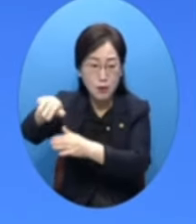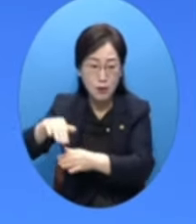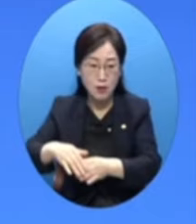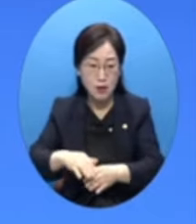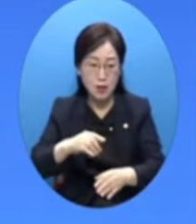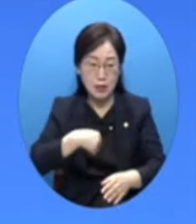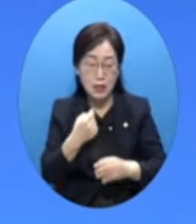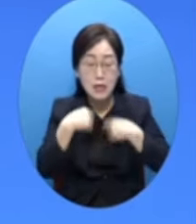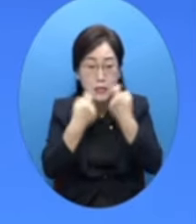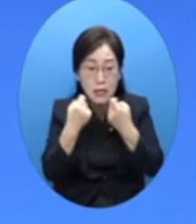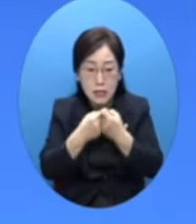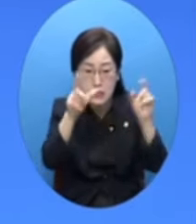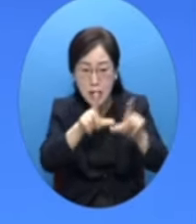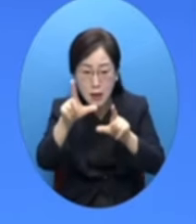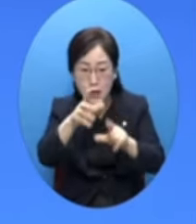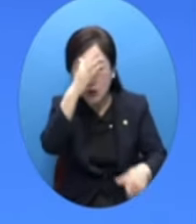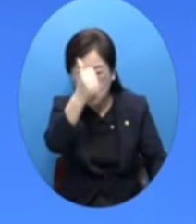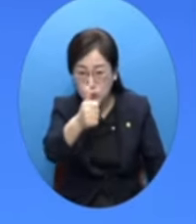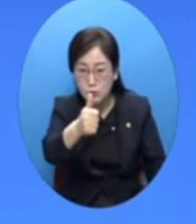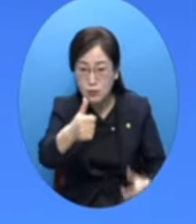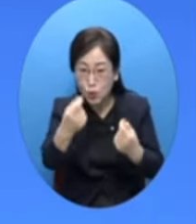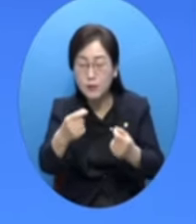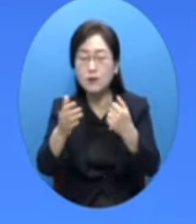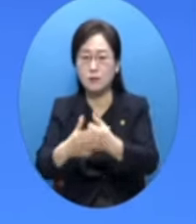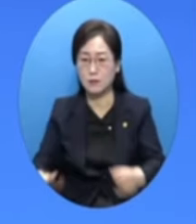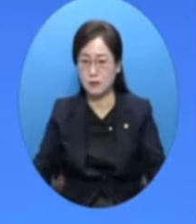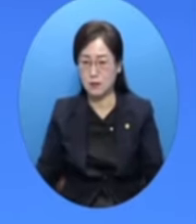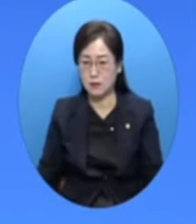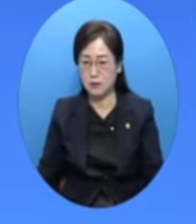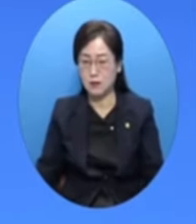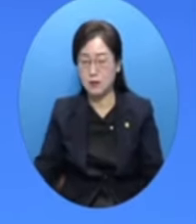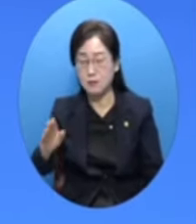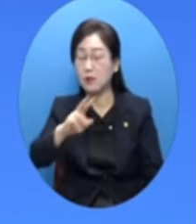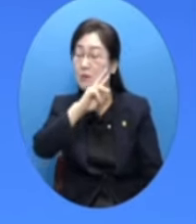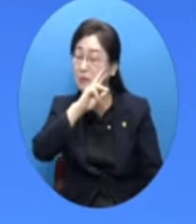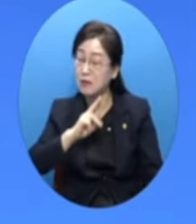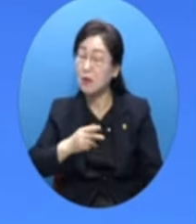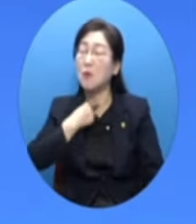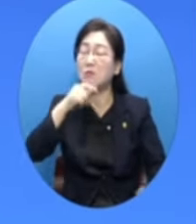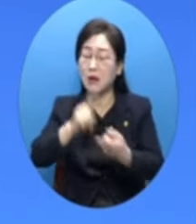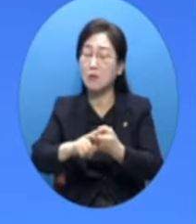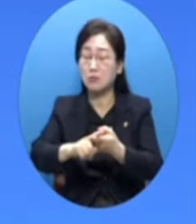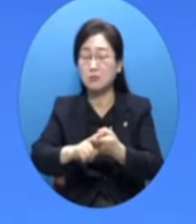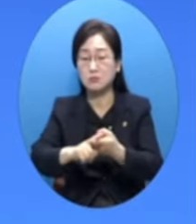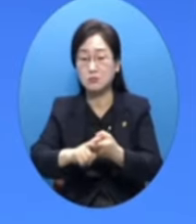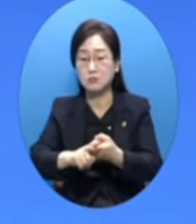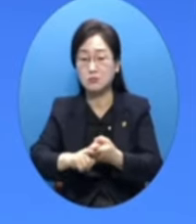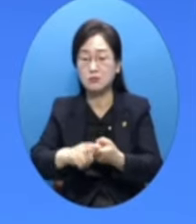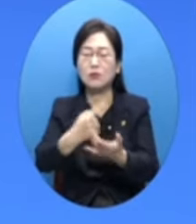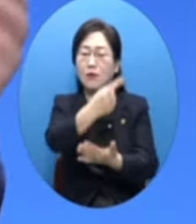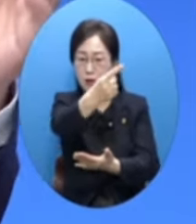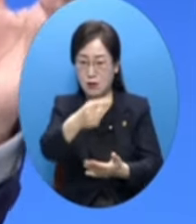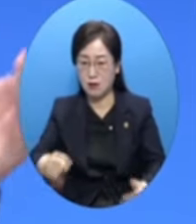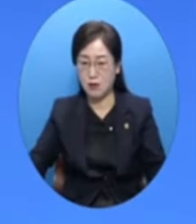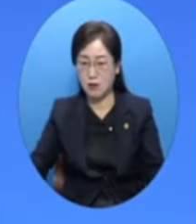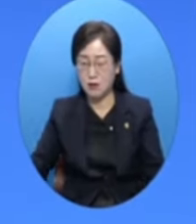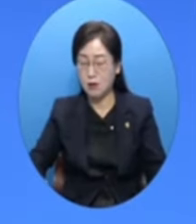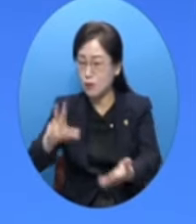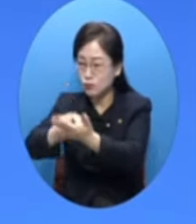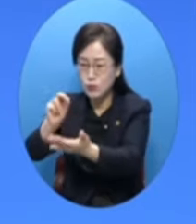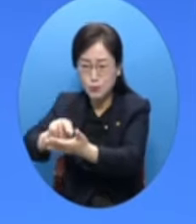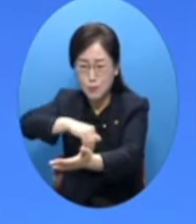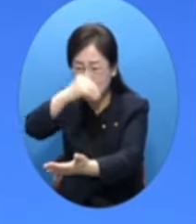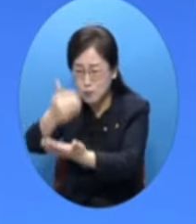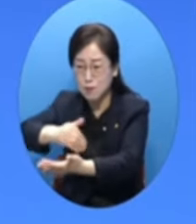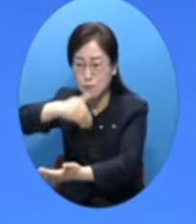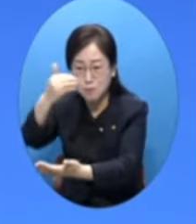제자들처럼 자기들이 편한 길, 원하는 길로 간 것입니다. 그렇기 때문에 너도 나도 문제 많은 인생을